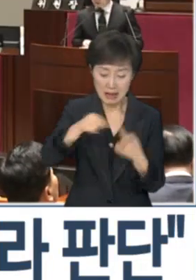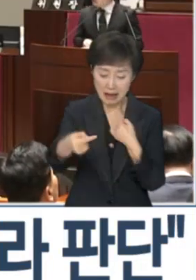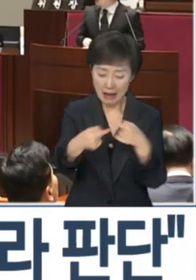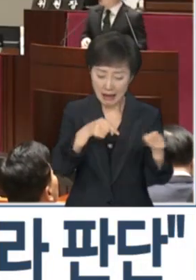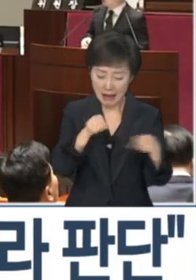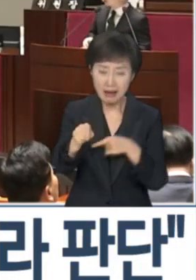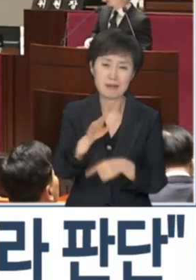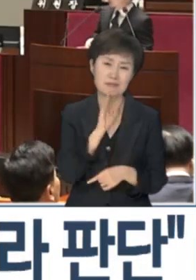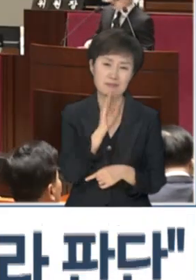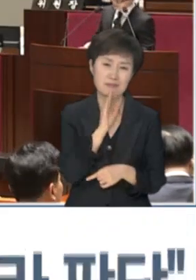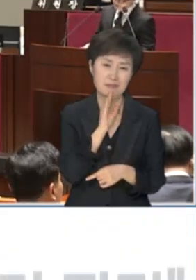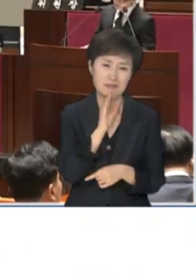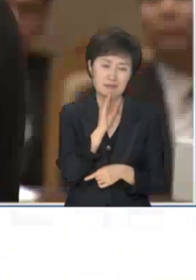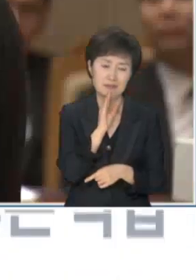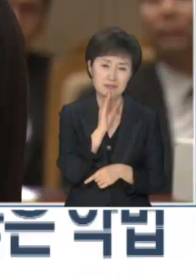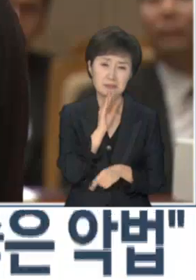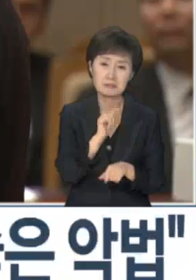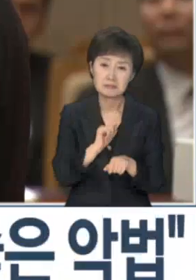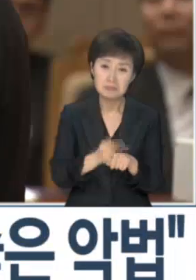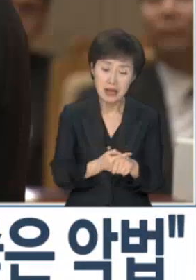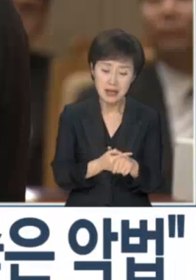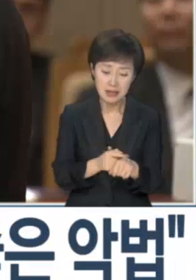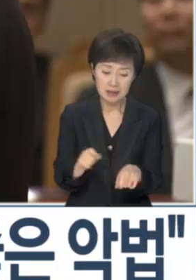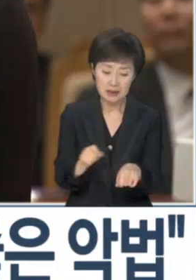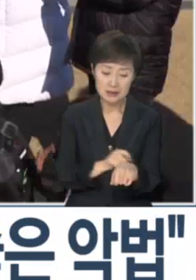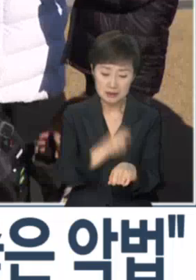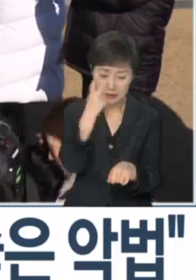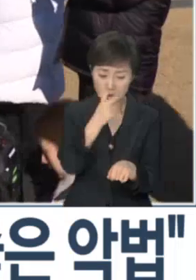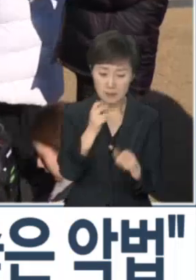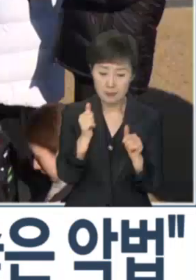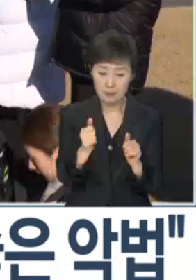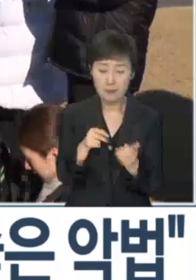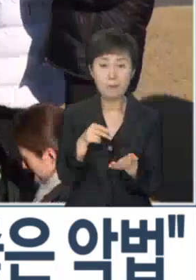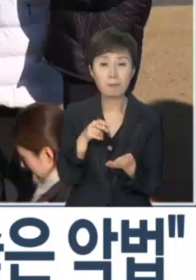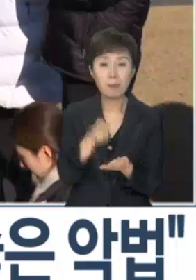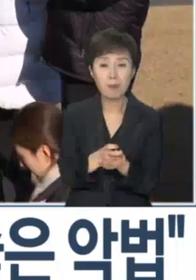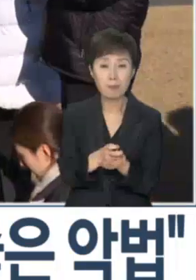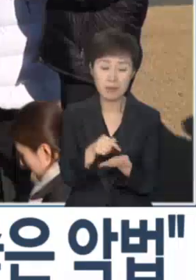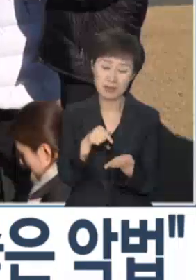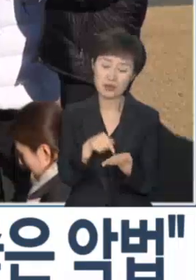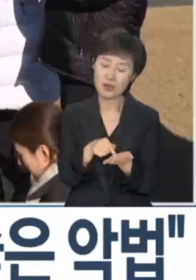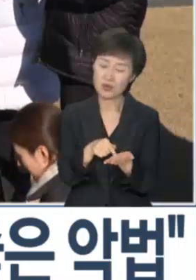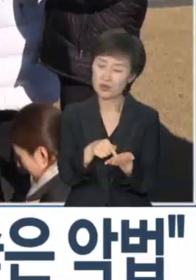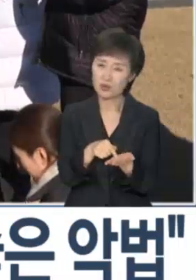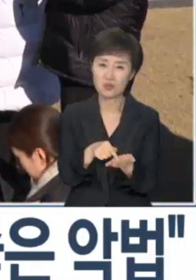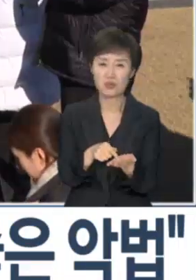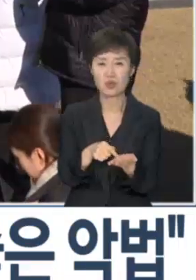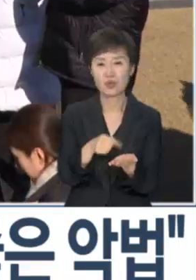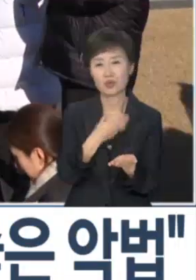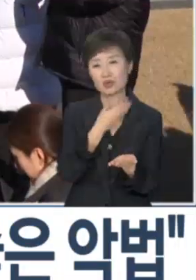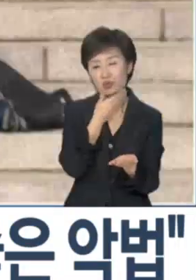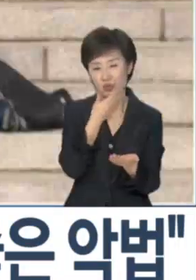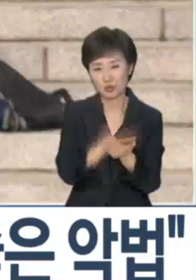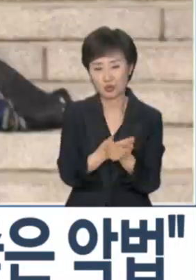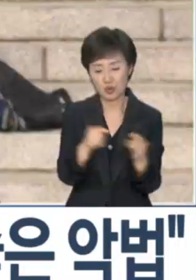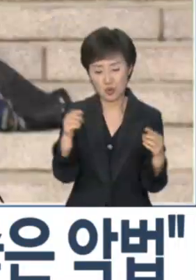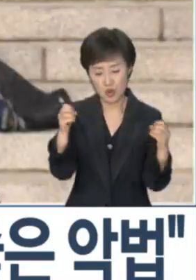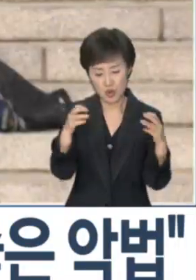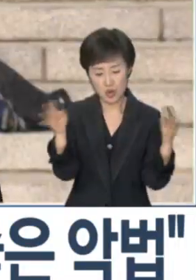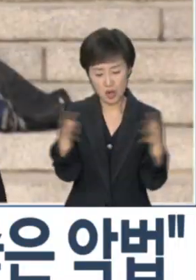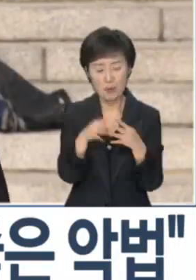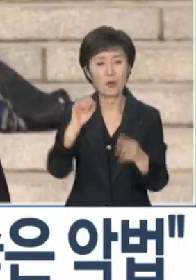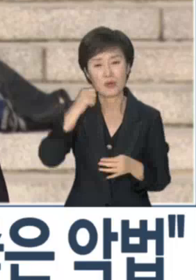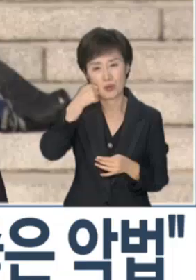이 특검은 아주 상당히 정치화되어 있는 이런 사안이고, 물론 과거에 이명박